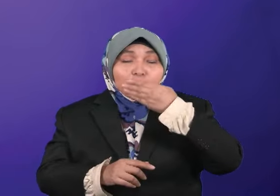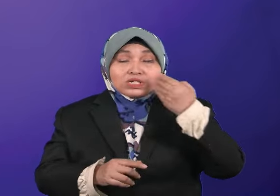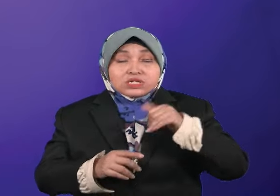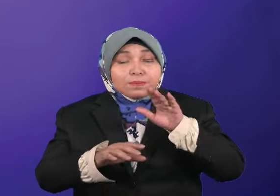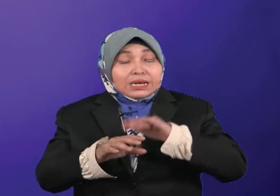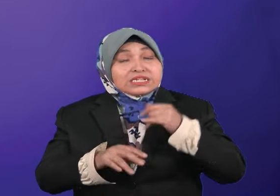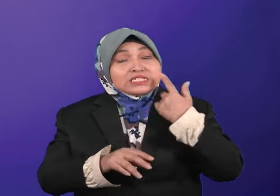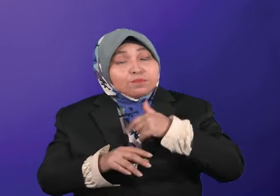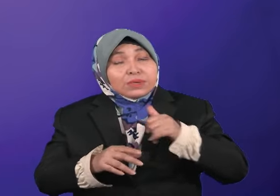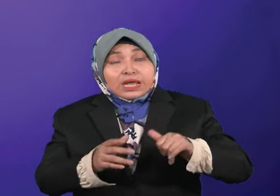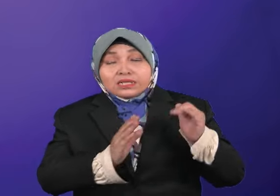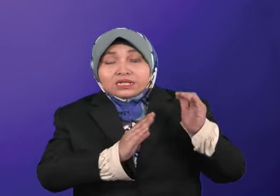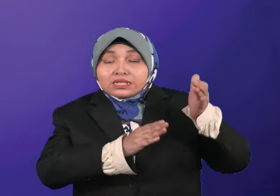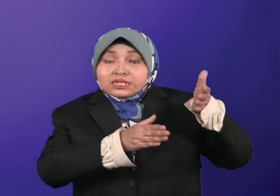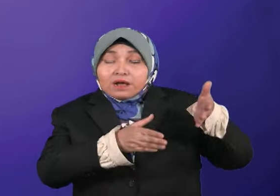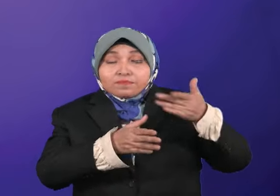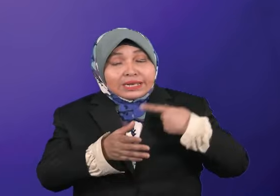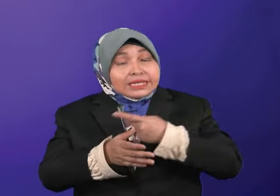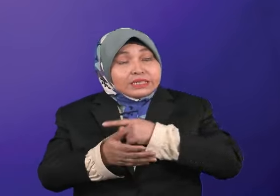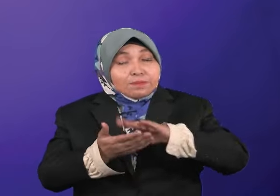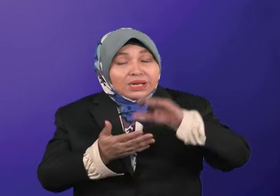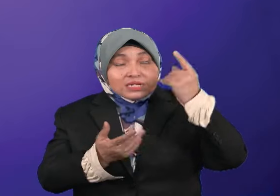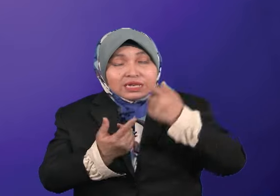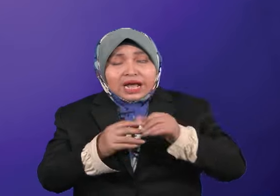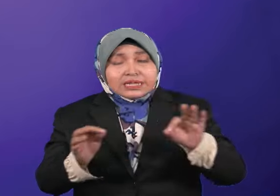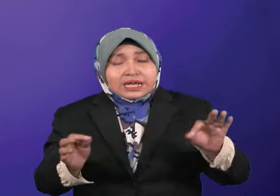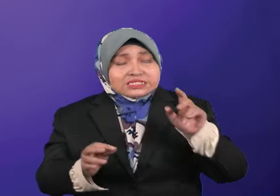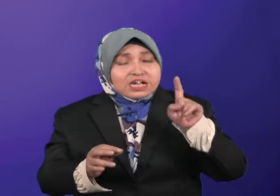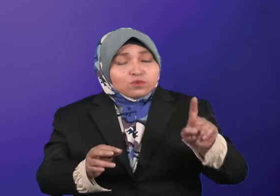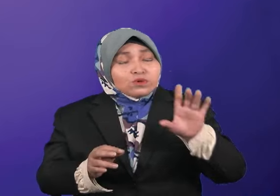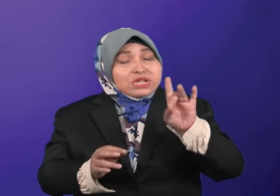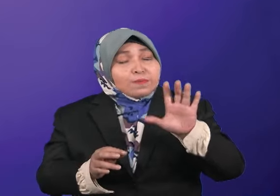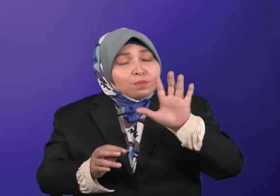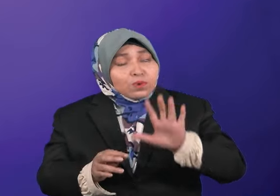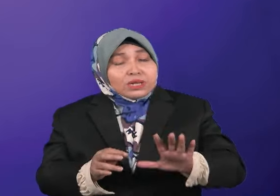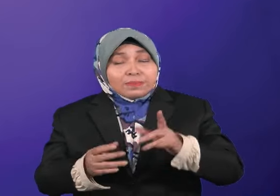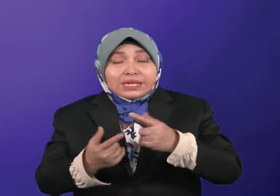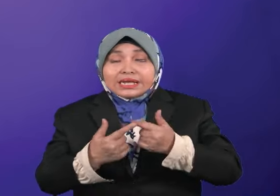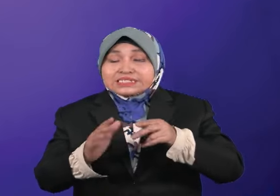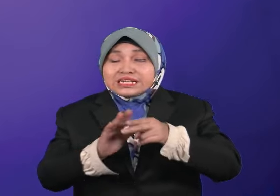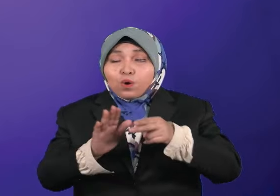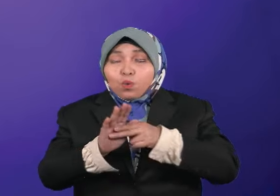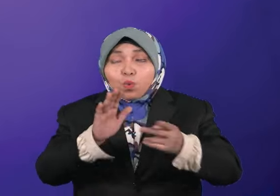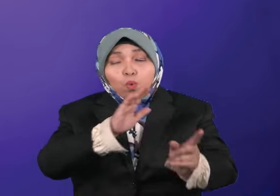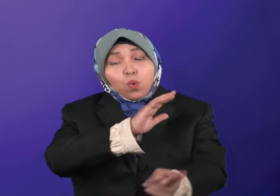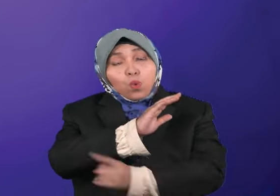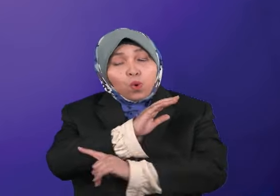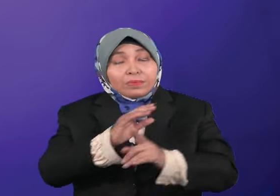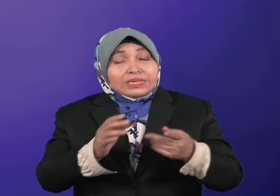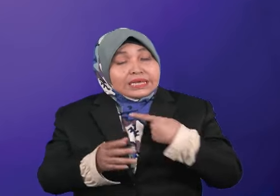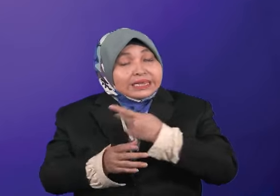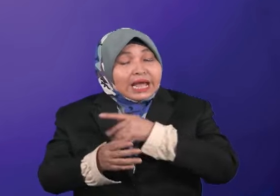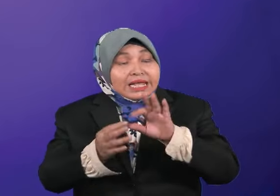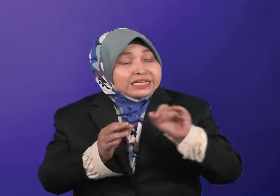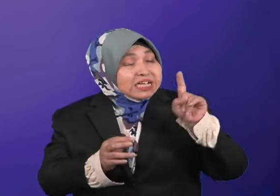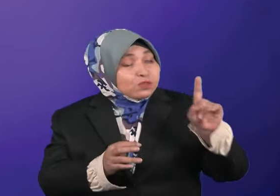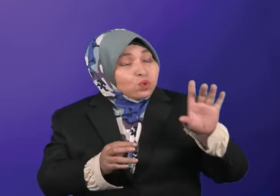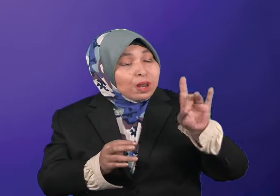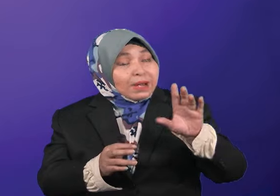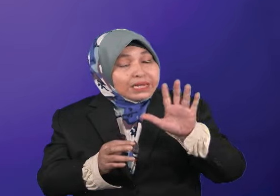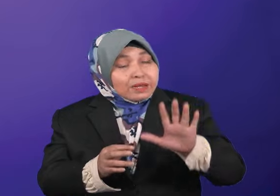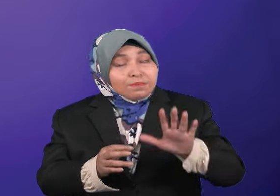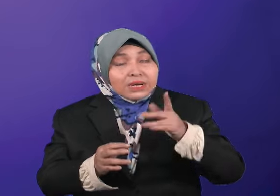yang meninggalkannya. Ini yang kita belajar daripada ayat 185 dari segi hukum. Dan ayat 185 juga, kita perlu